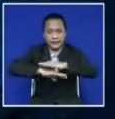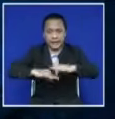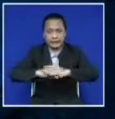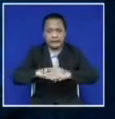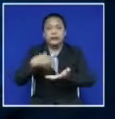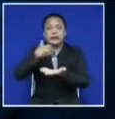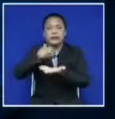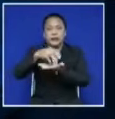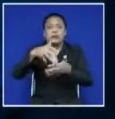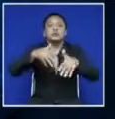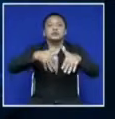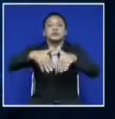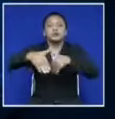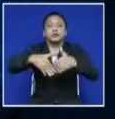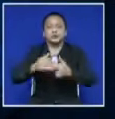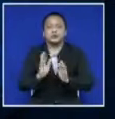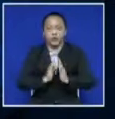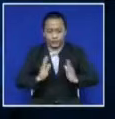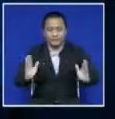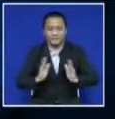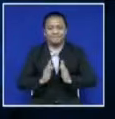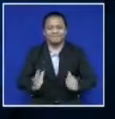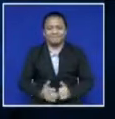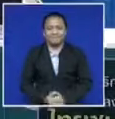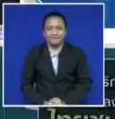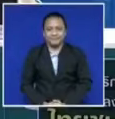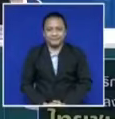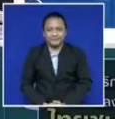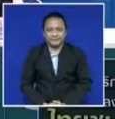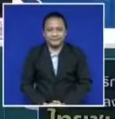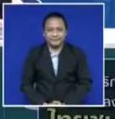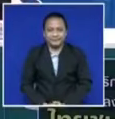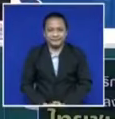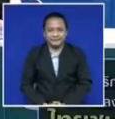ำเรียนพี่น้องประชาชนครับขอบพระคุณครับ